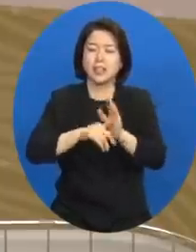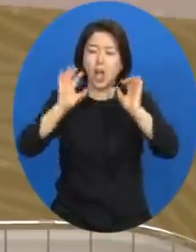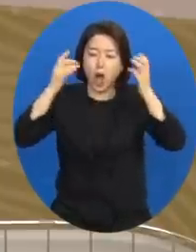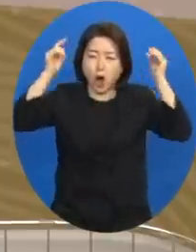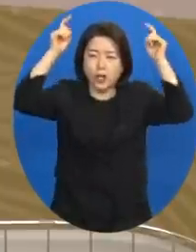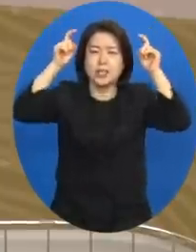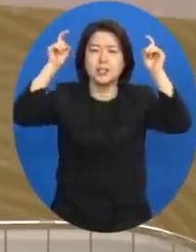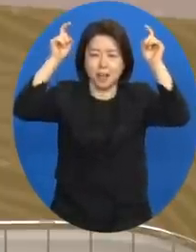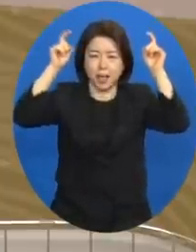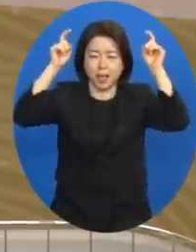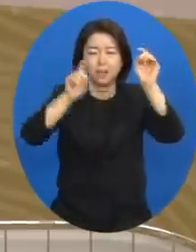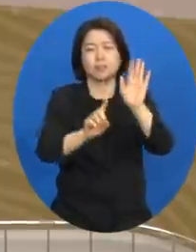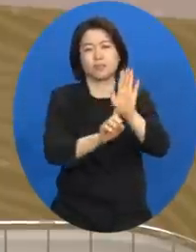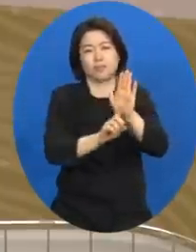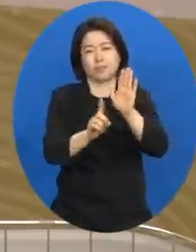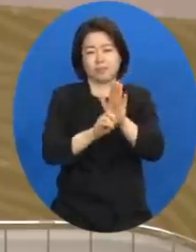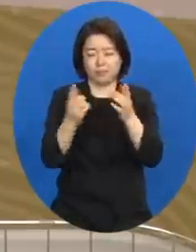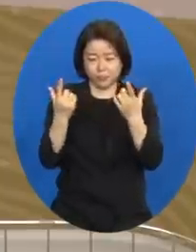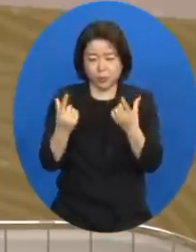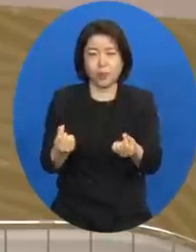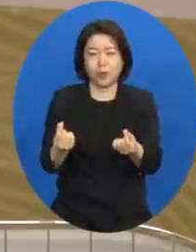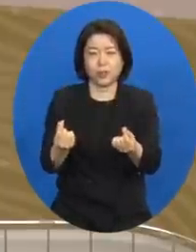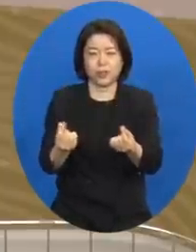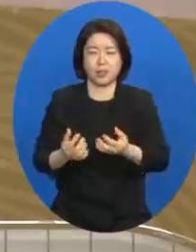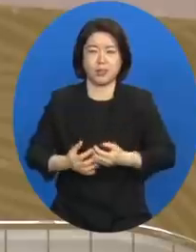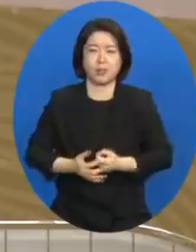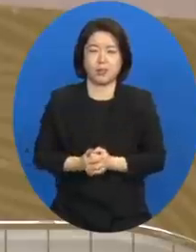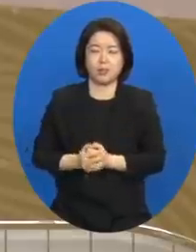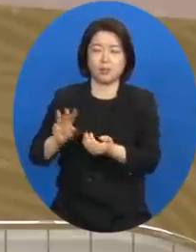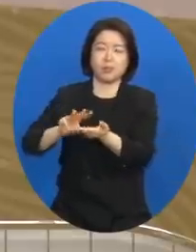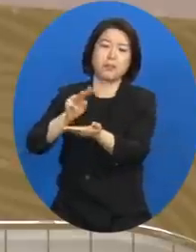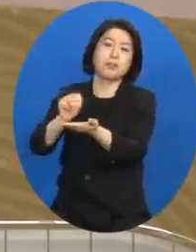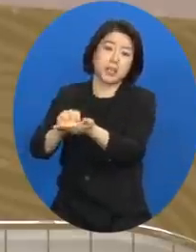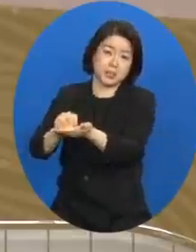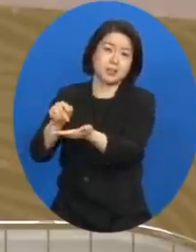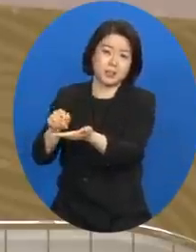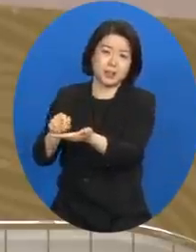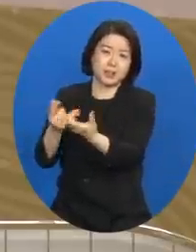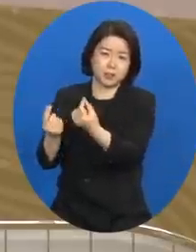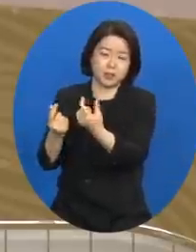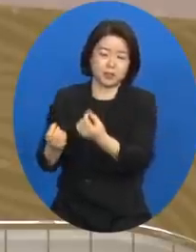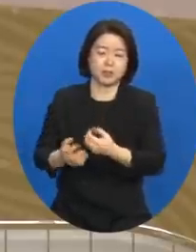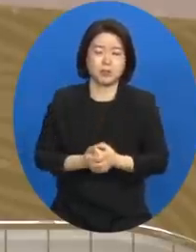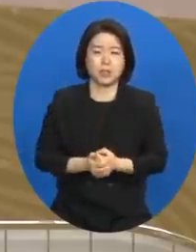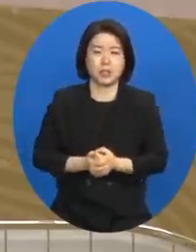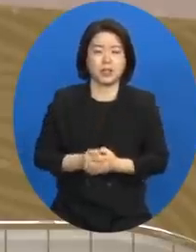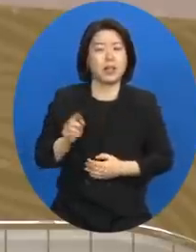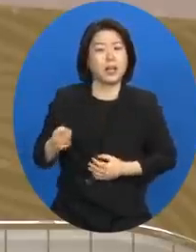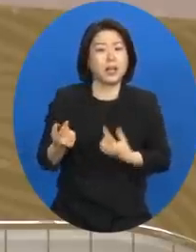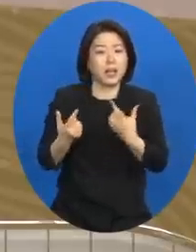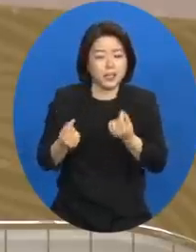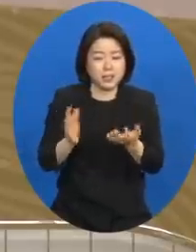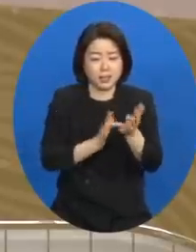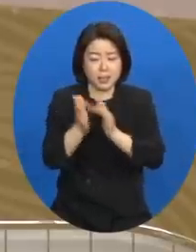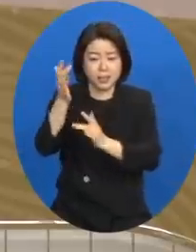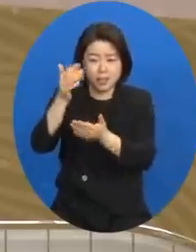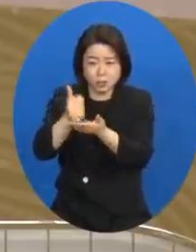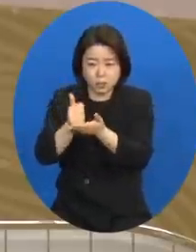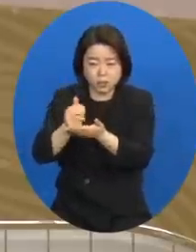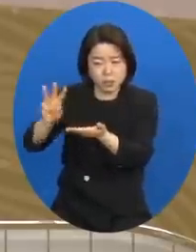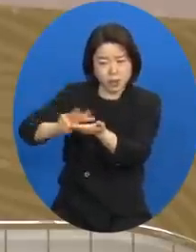그 어린 양을 상징하는 것입니다. 메시아인 거죠. 바로 이렇게 예수님이